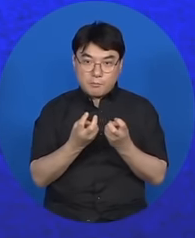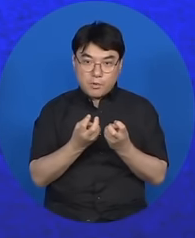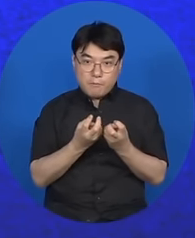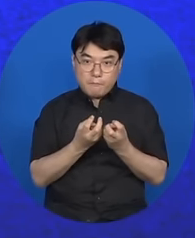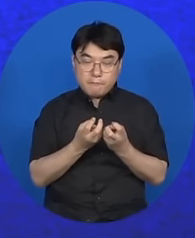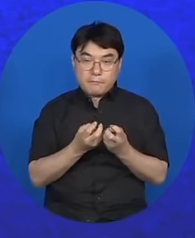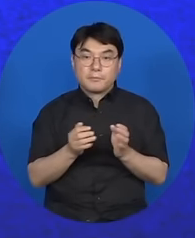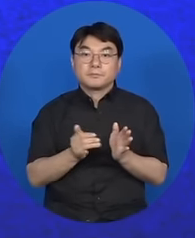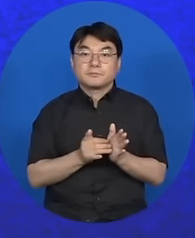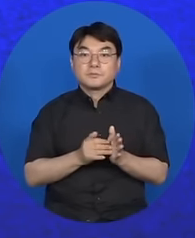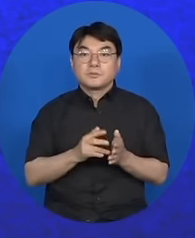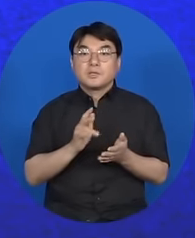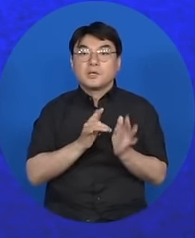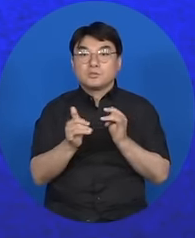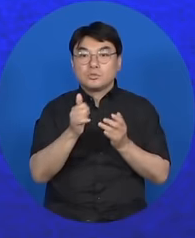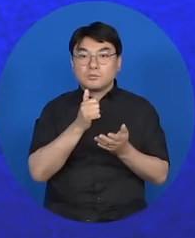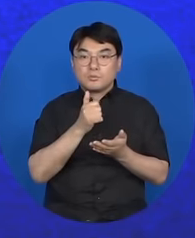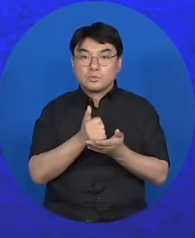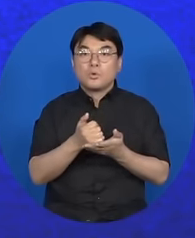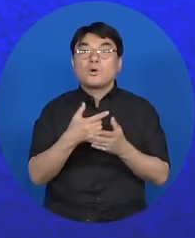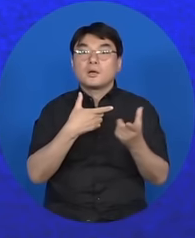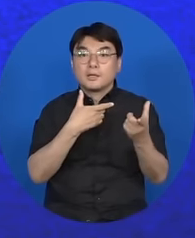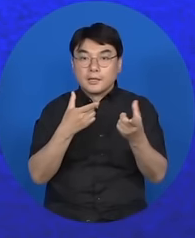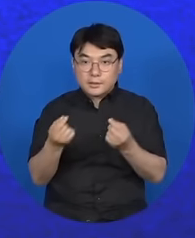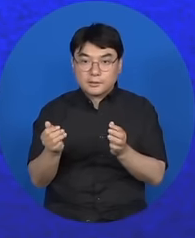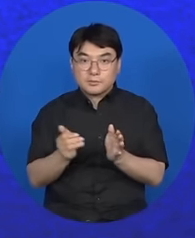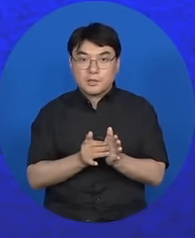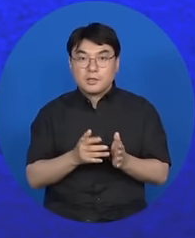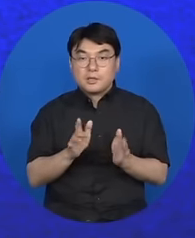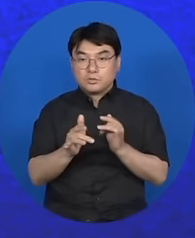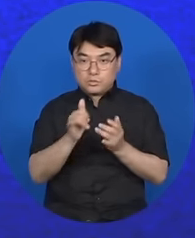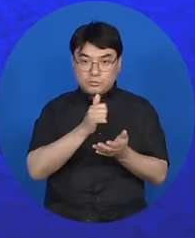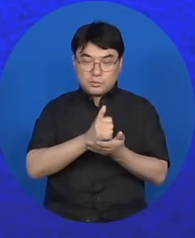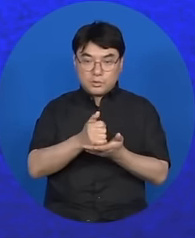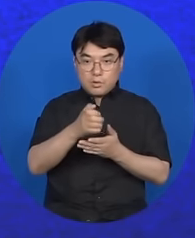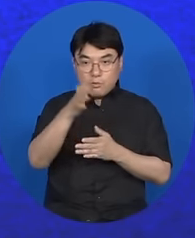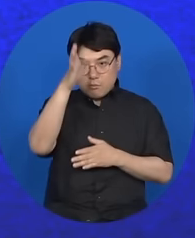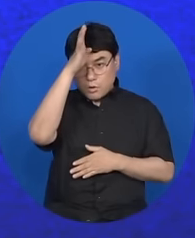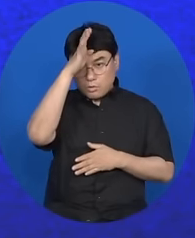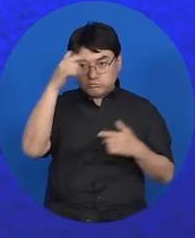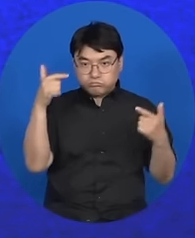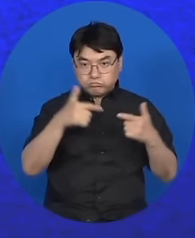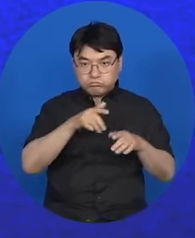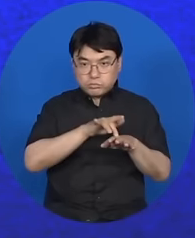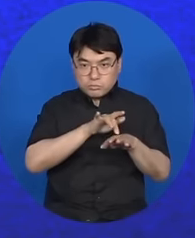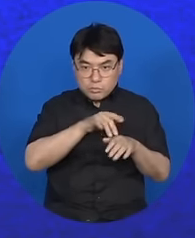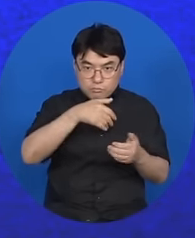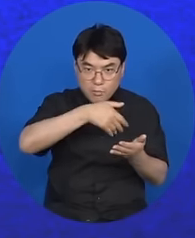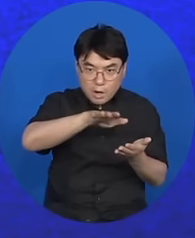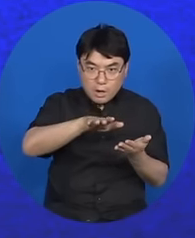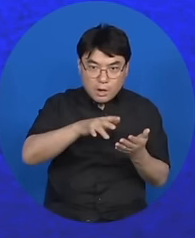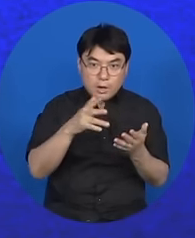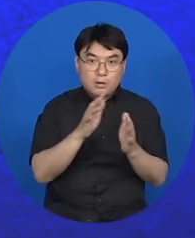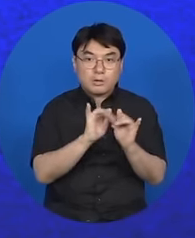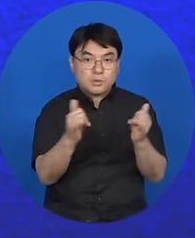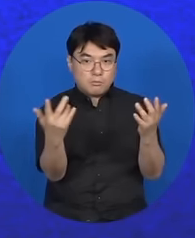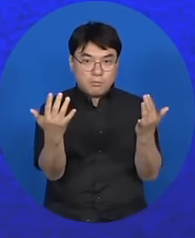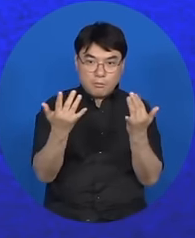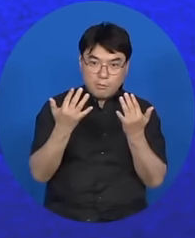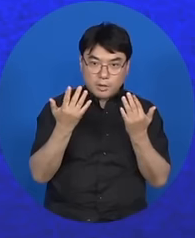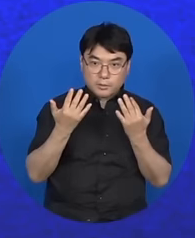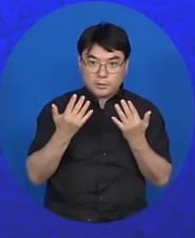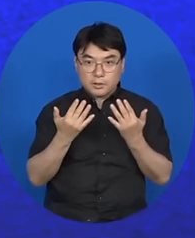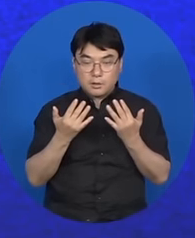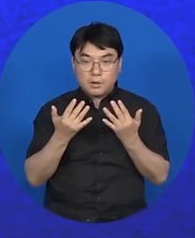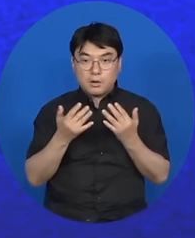유사했습니다. 그가 말씀을 전하고 병든자를 치유하고 예수님께서 귀신을 쫓아내셨어요. 그러면 사람들이 몰려듭니다. 그러면 예수님이